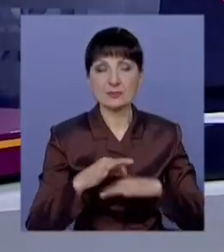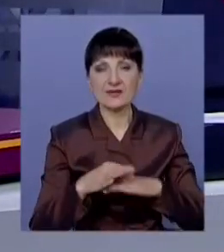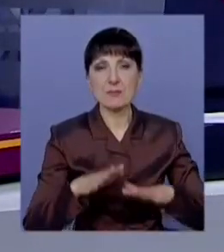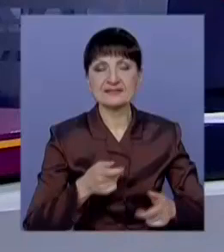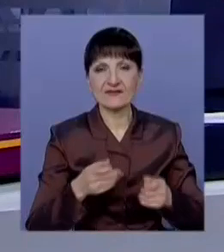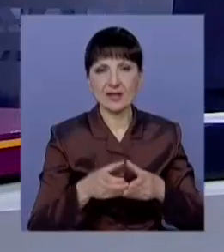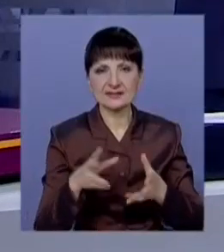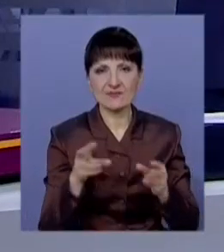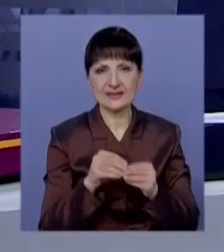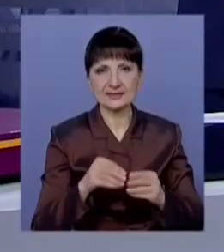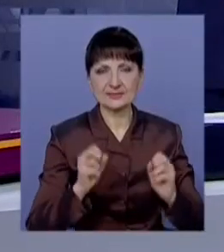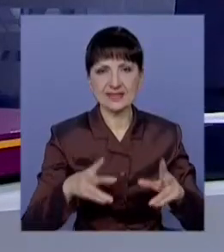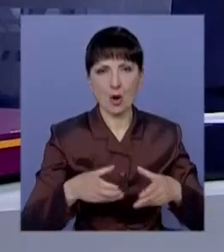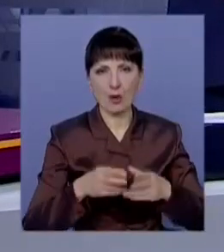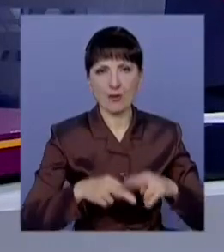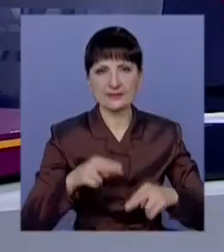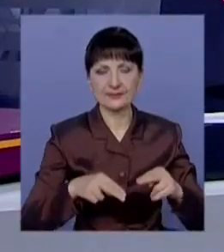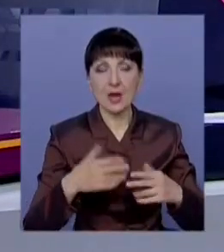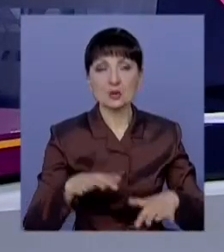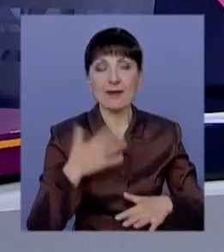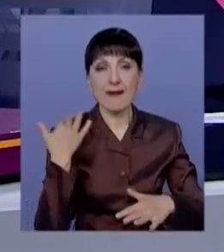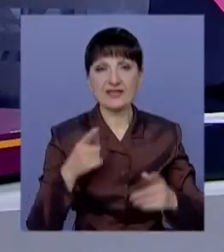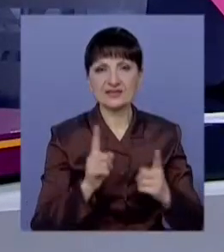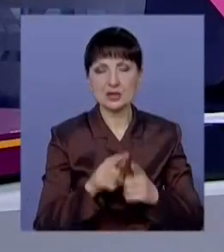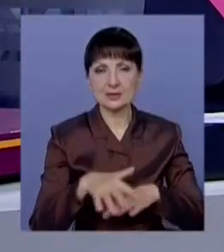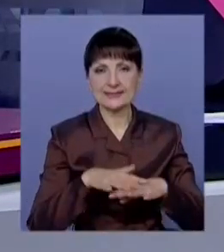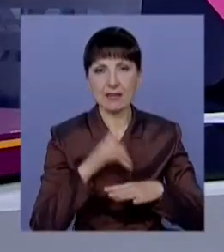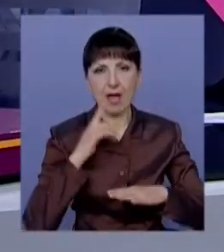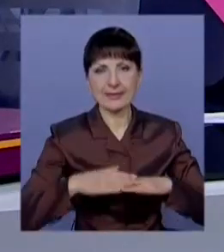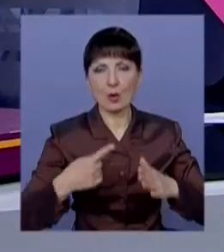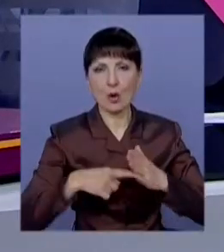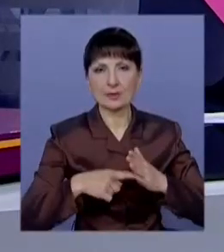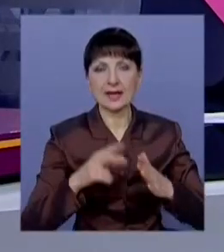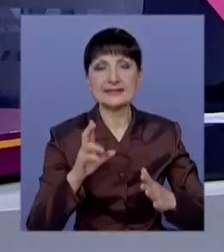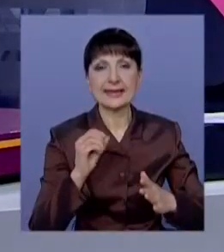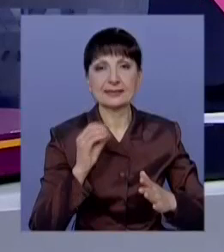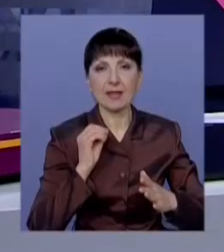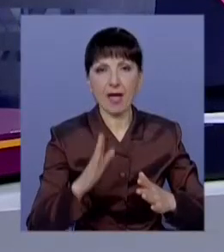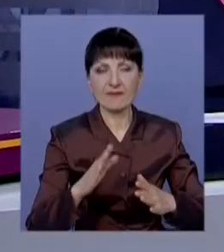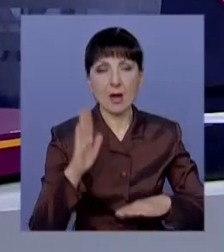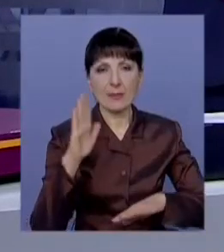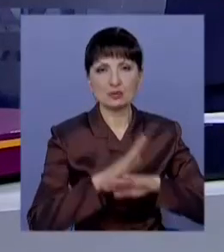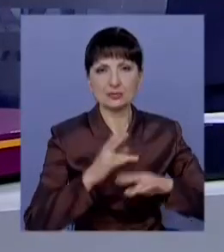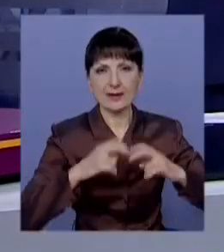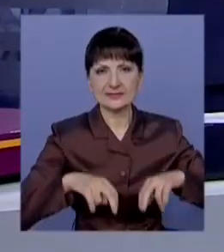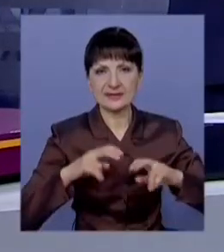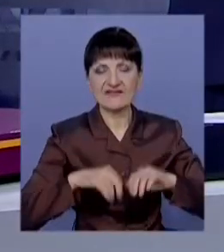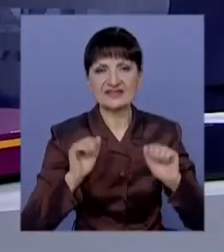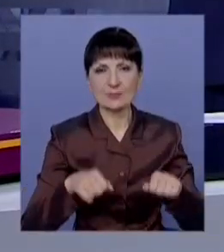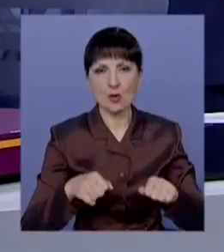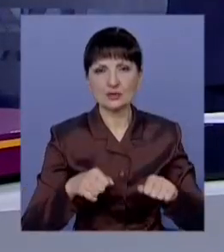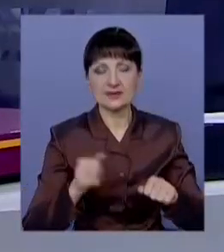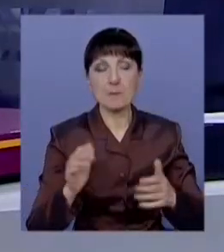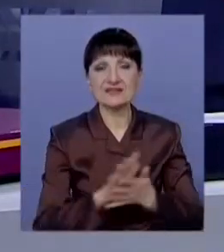власти совместно с подрядной организацией. Ранее на одной из встреч с населением аким мегаполиса Бахаджан Сагентаев поручил рассмотреть возможность